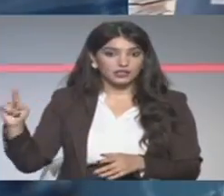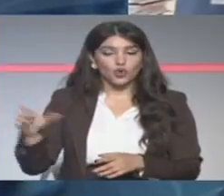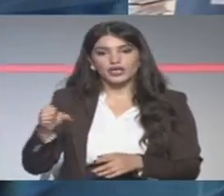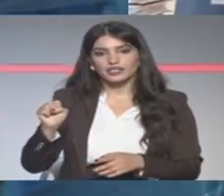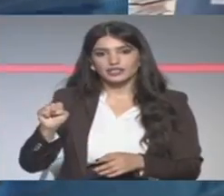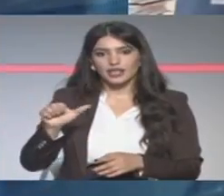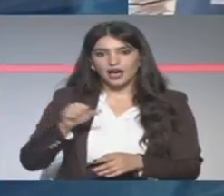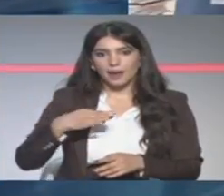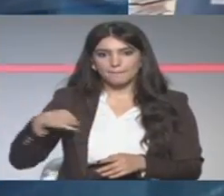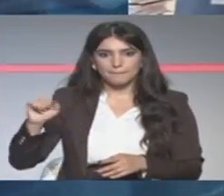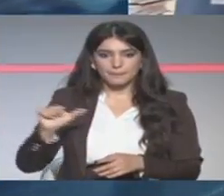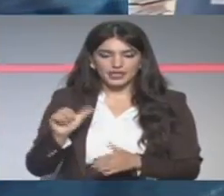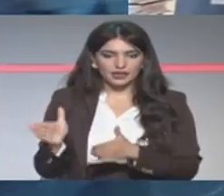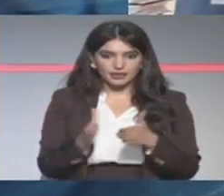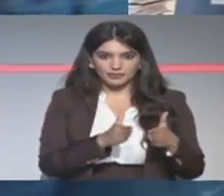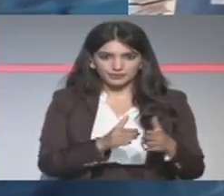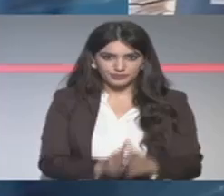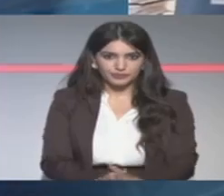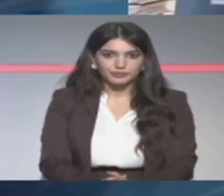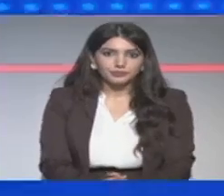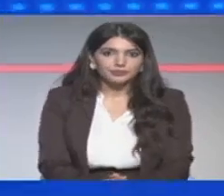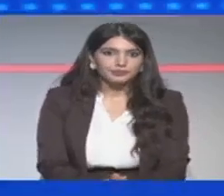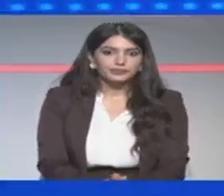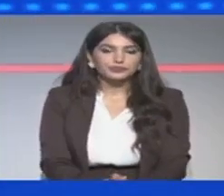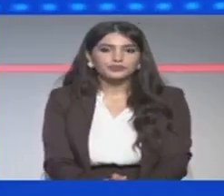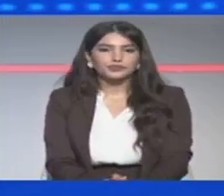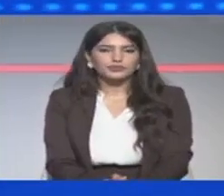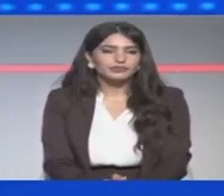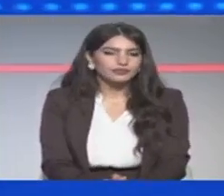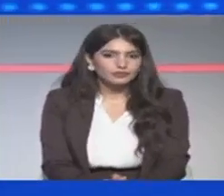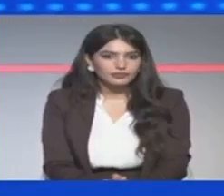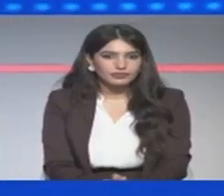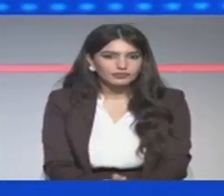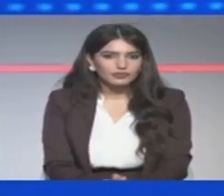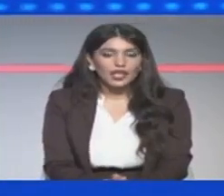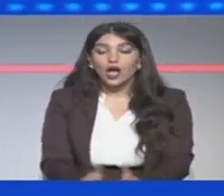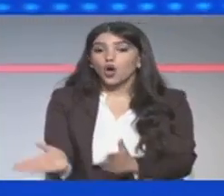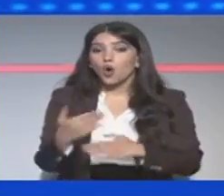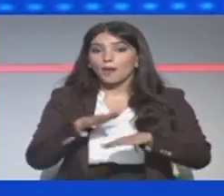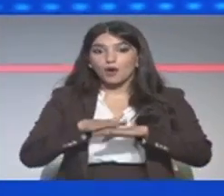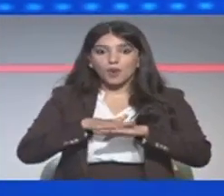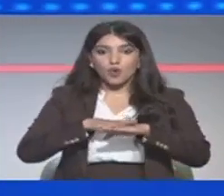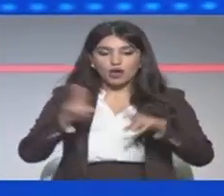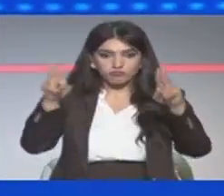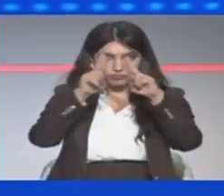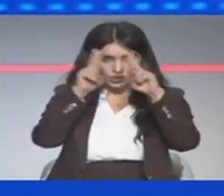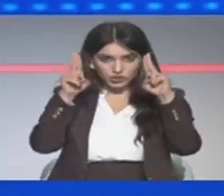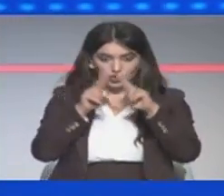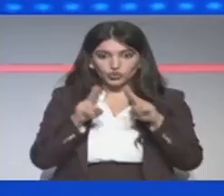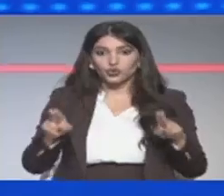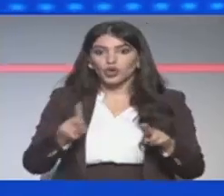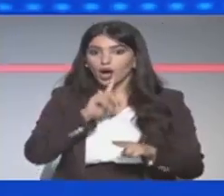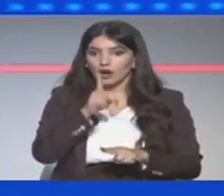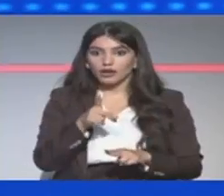ناصري، وياسين البحري. دوليا الآن، حيث أعلن الرئيس الجزائري